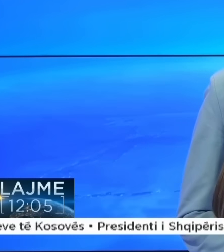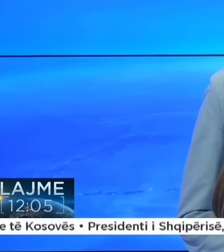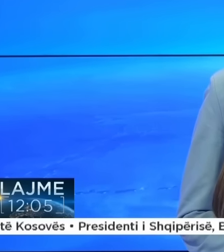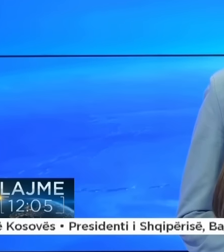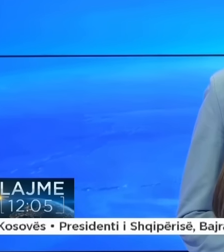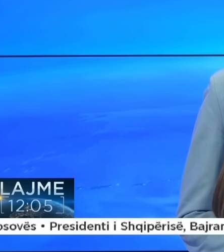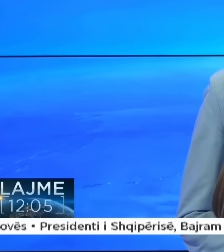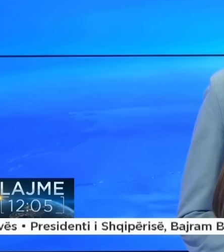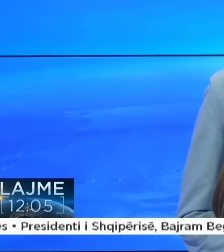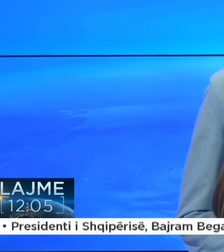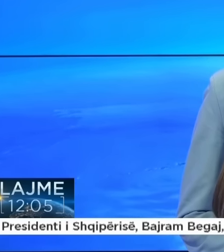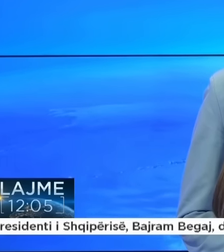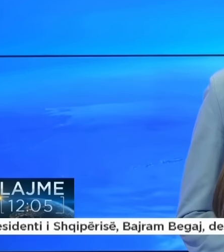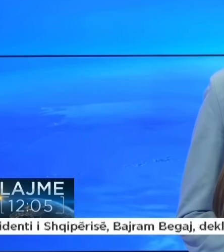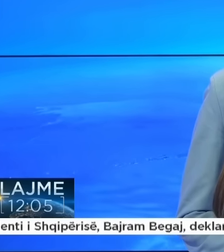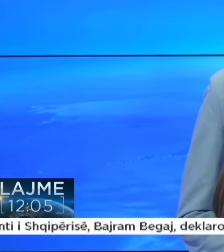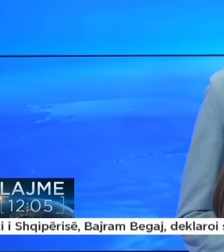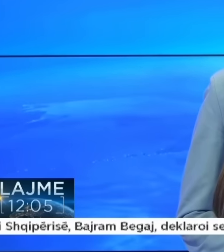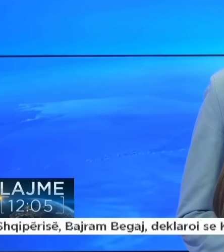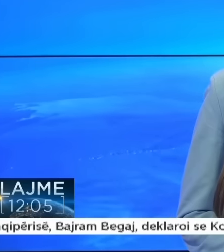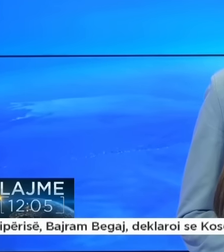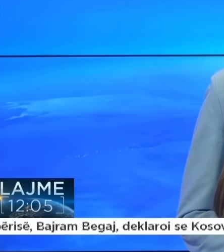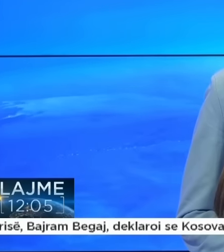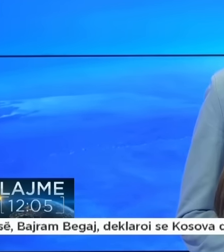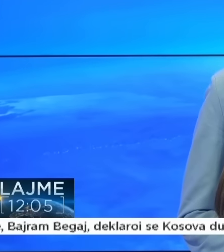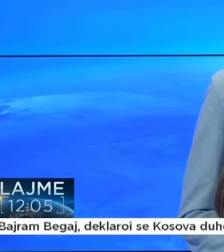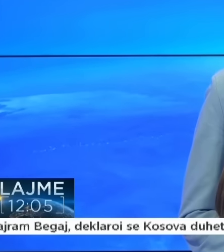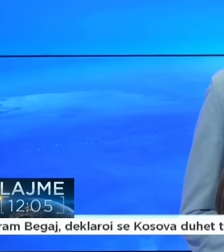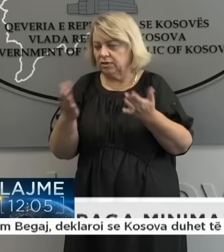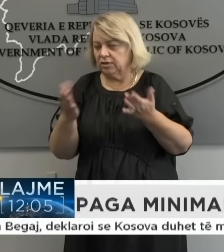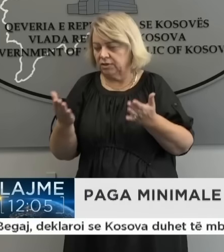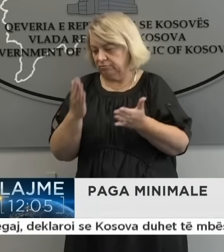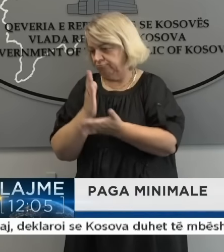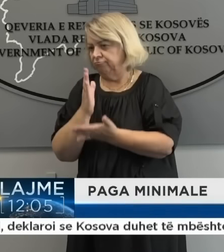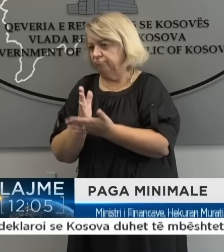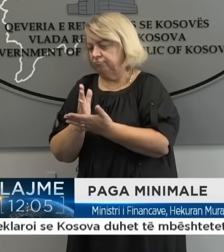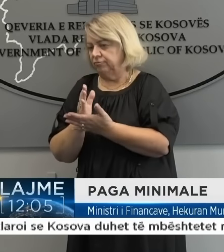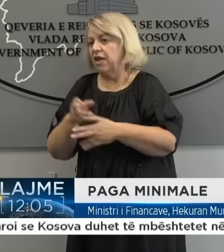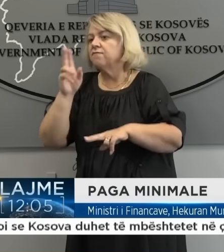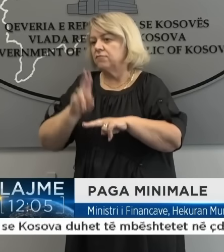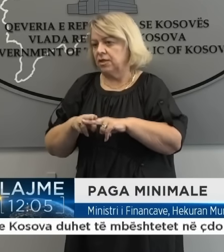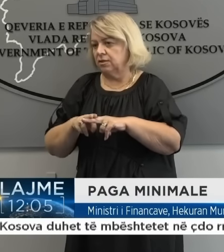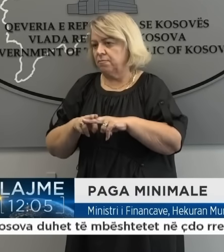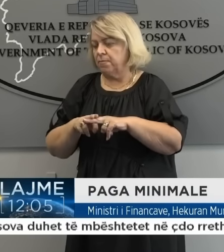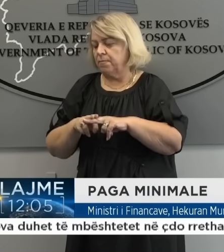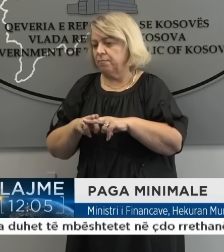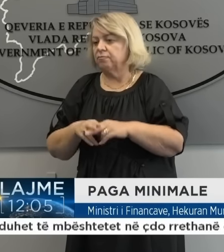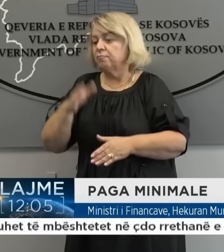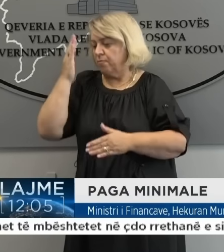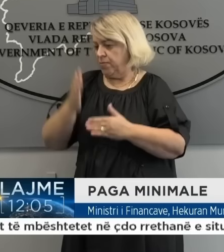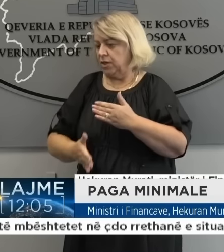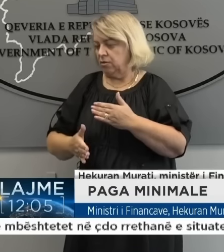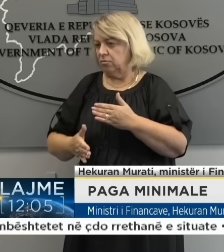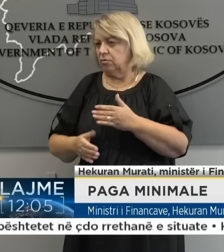me miratimin e propozim vendimit për caktimin e pagës minimale. Është një vendim që më në fund,